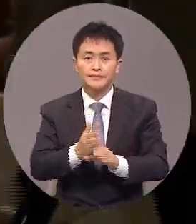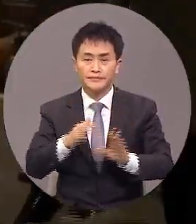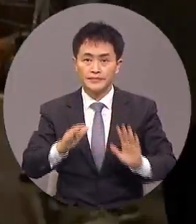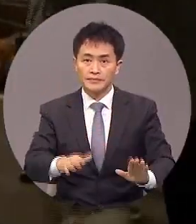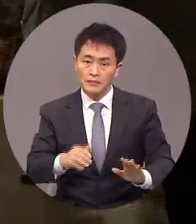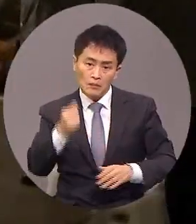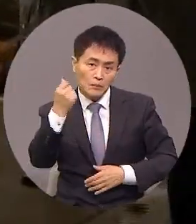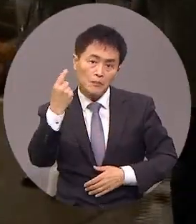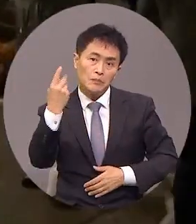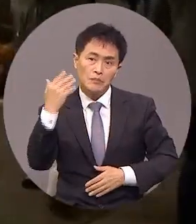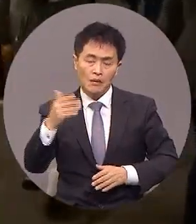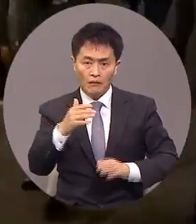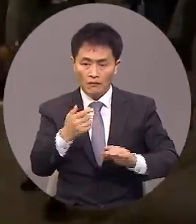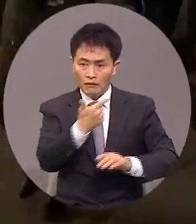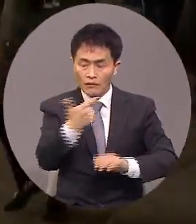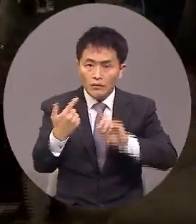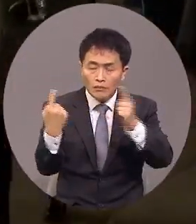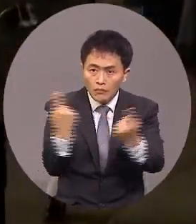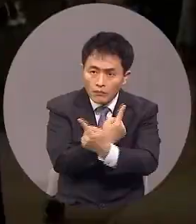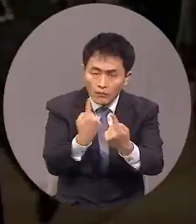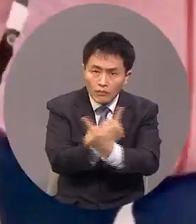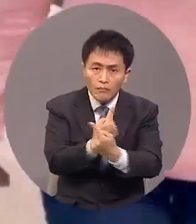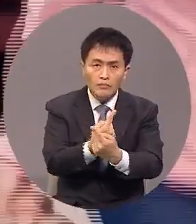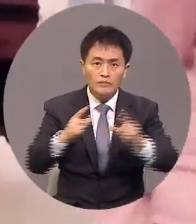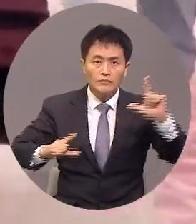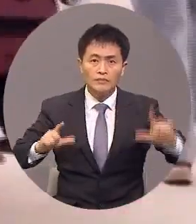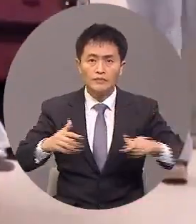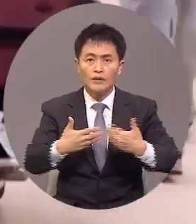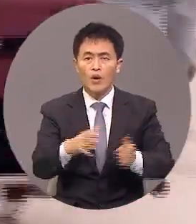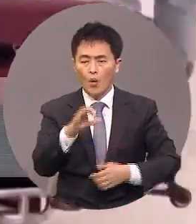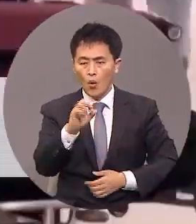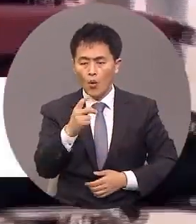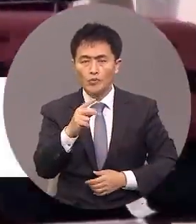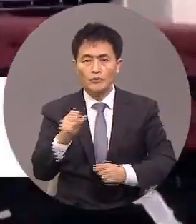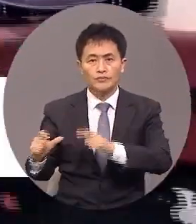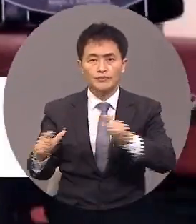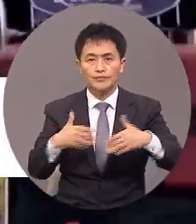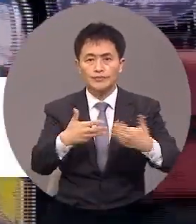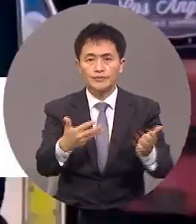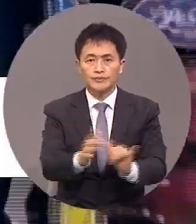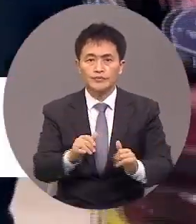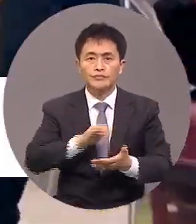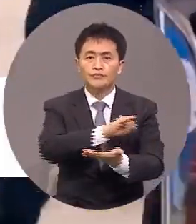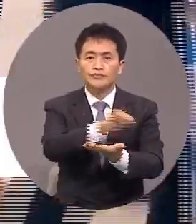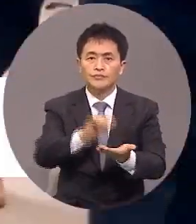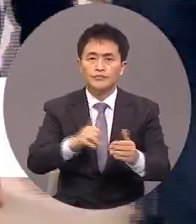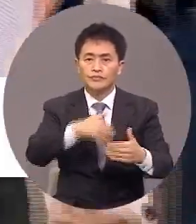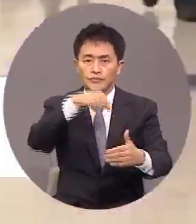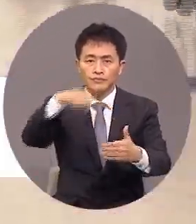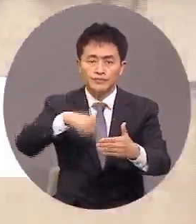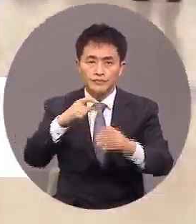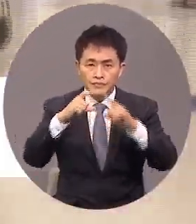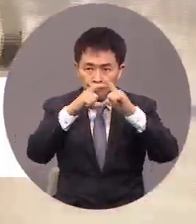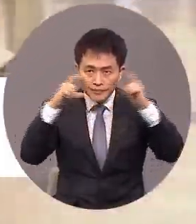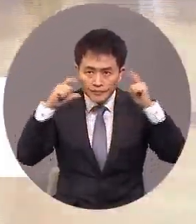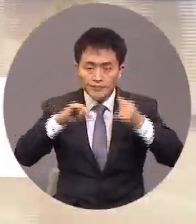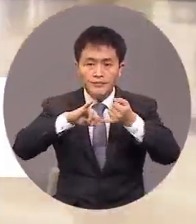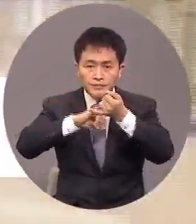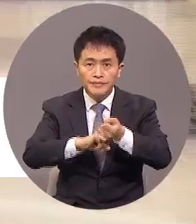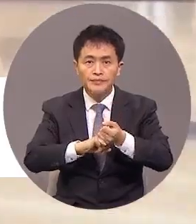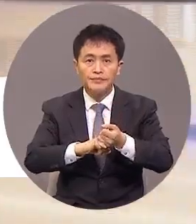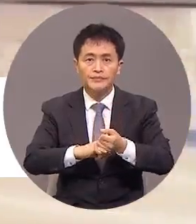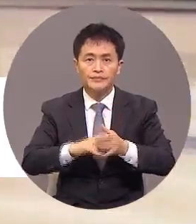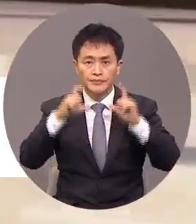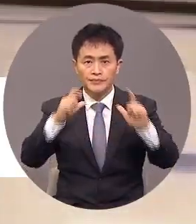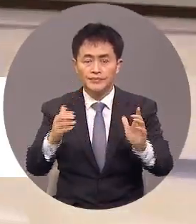불과 며칠 만에 크게 달라진 모습입니다. 최근 오미크론이 확산하자 급기야 뉴욕주는 실내 마스크 착용을 의무화하기로